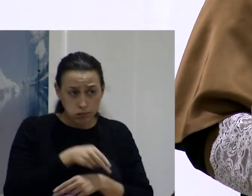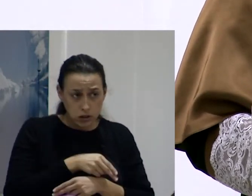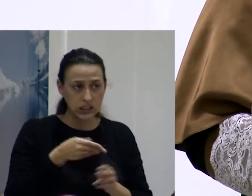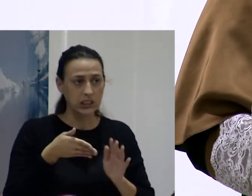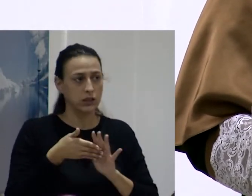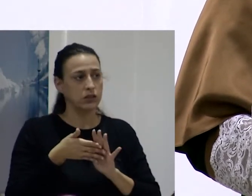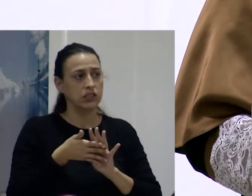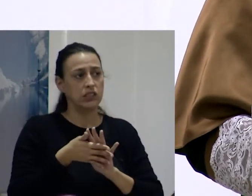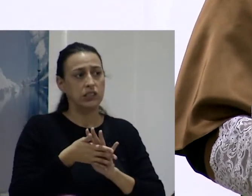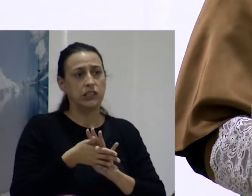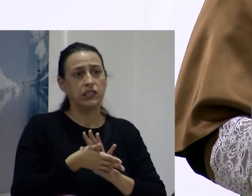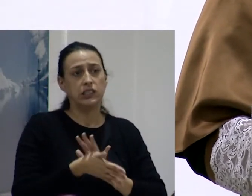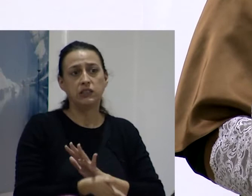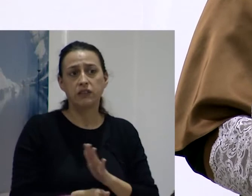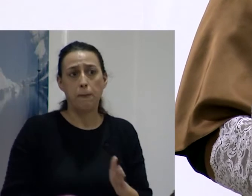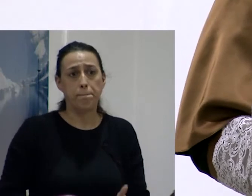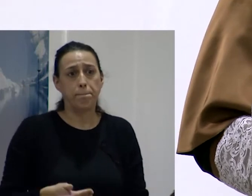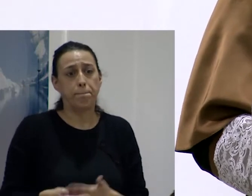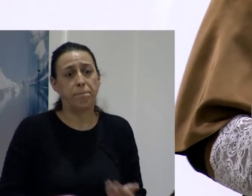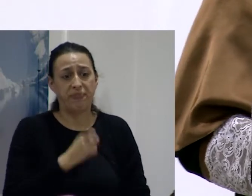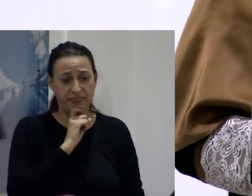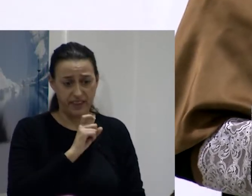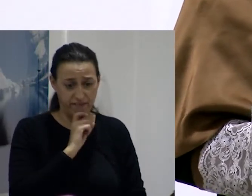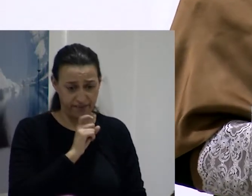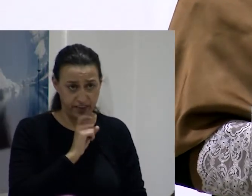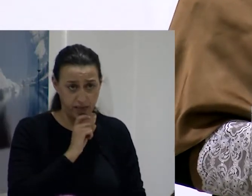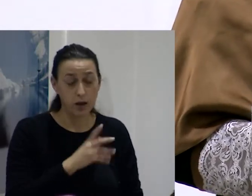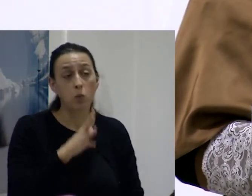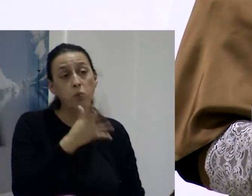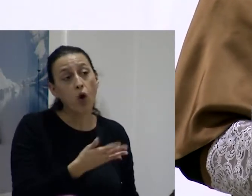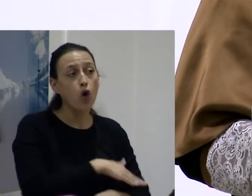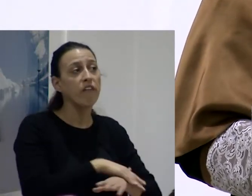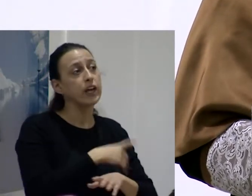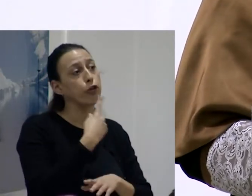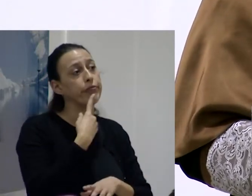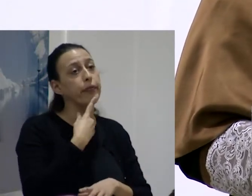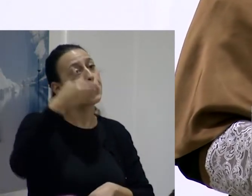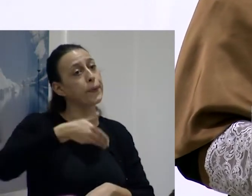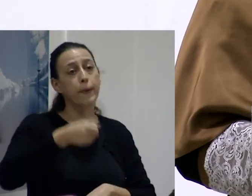determinat, diuen, per l'aplicació de principis d'utilitat i d'economia.